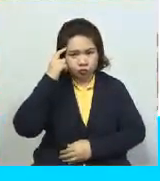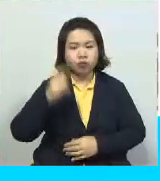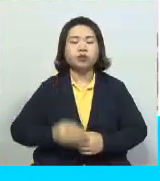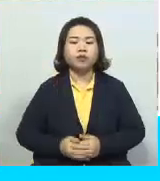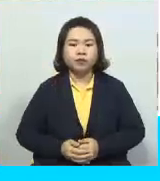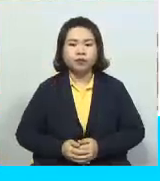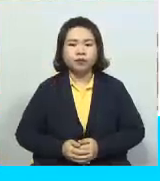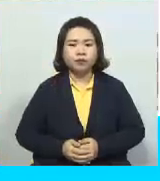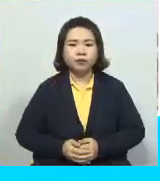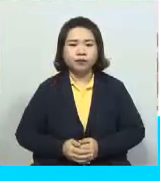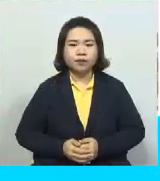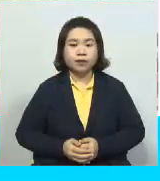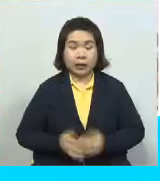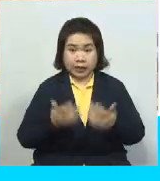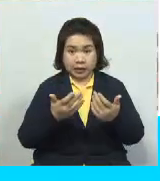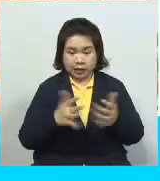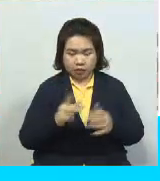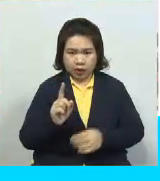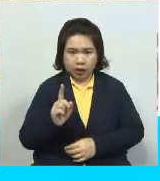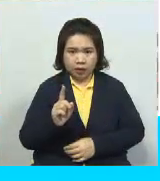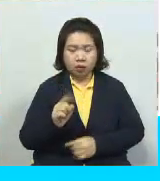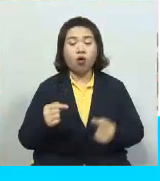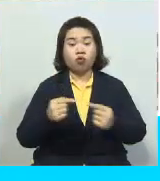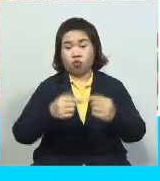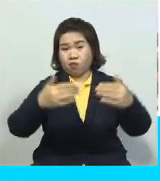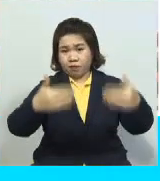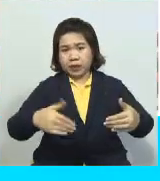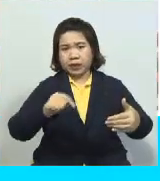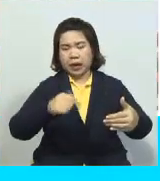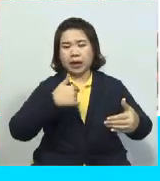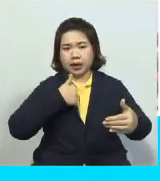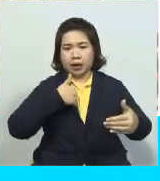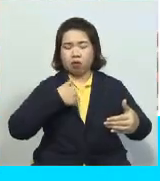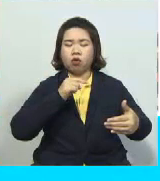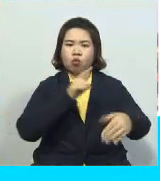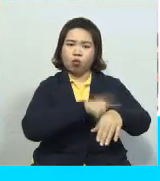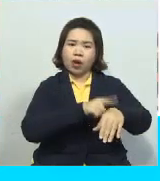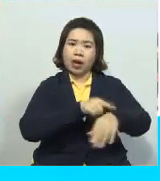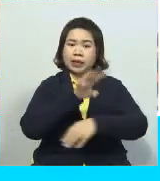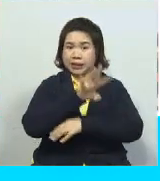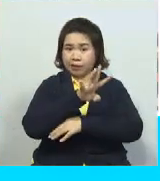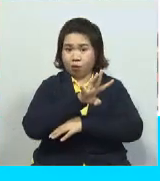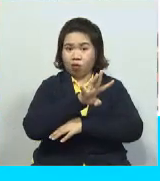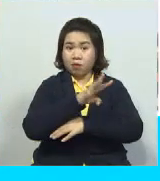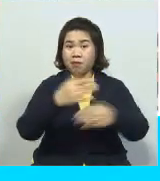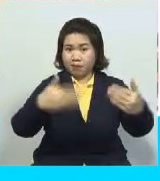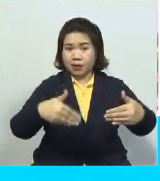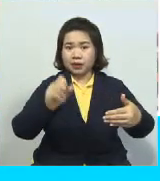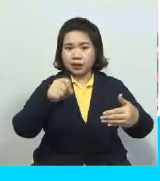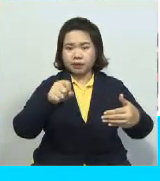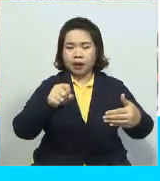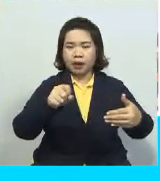ครับแล้วก็หลังจากนั้นเนี่ยในการปิดการจราจรถึงแม้ว่าเรากำหนดไว้ที่16นาฬิกานะครับแต่ปรากฏว่